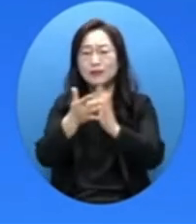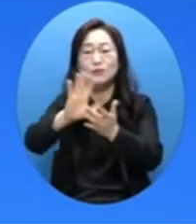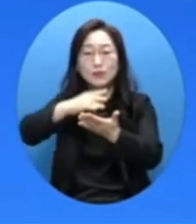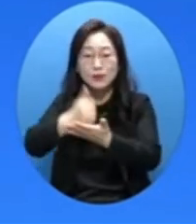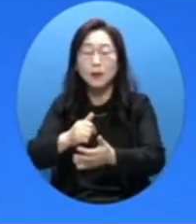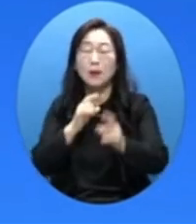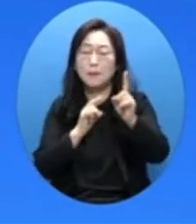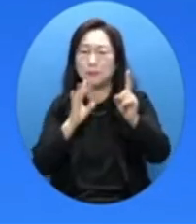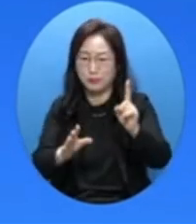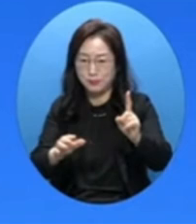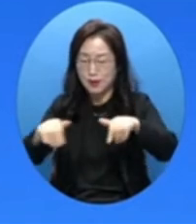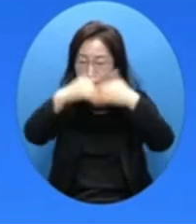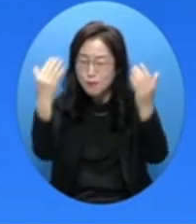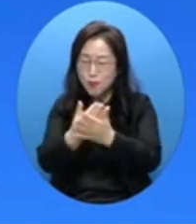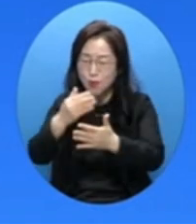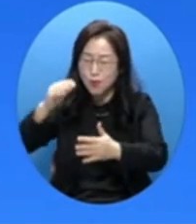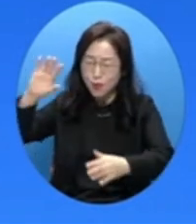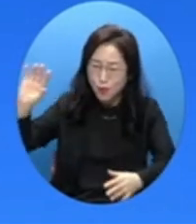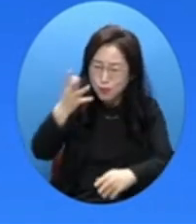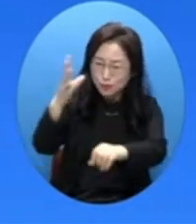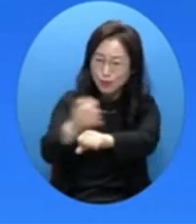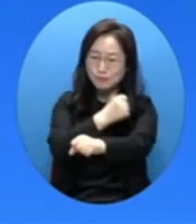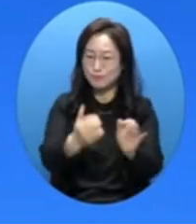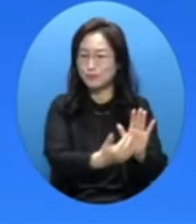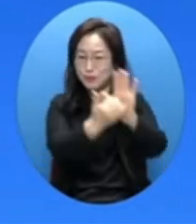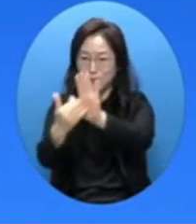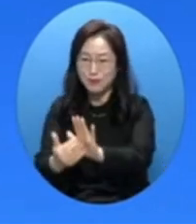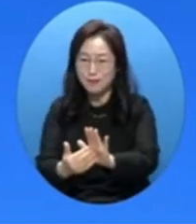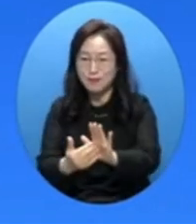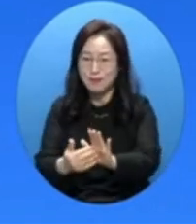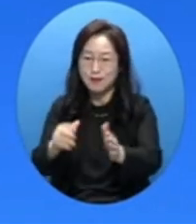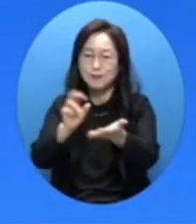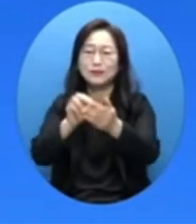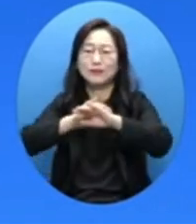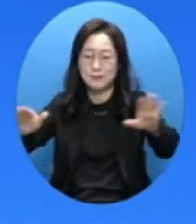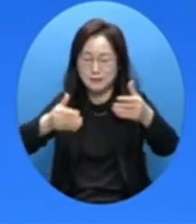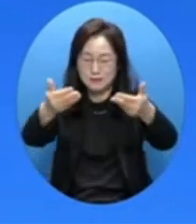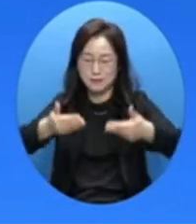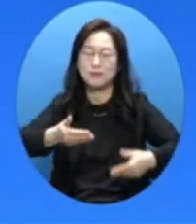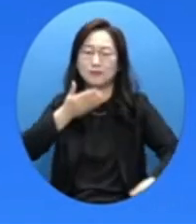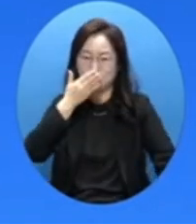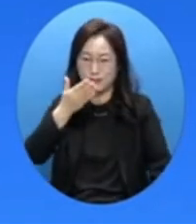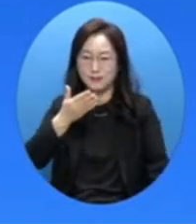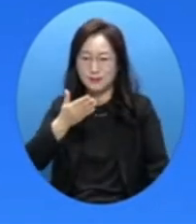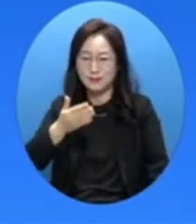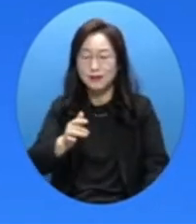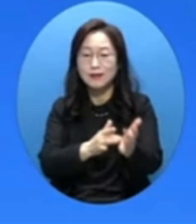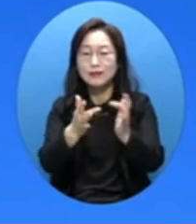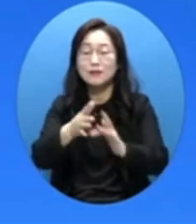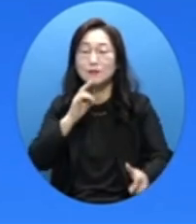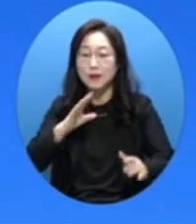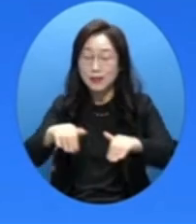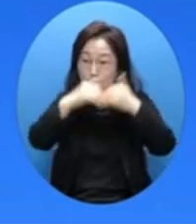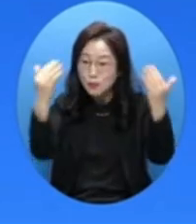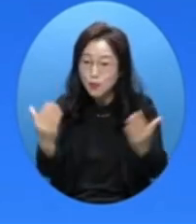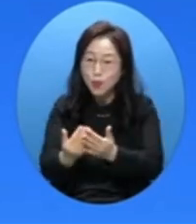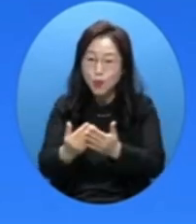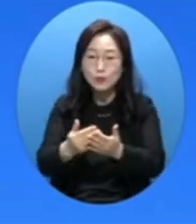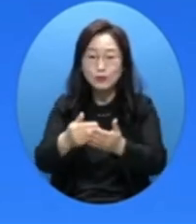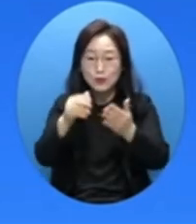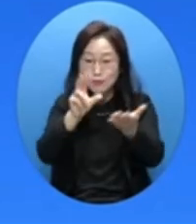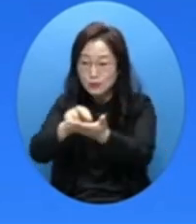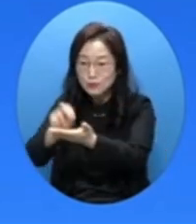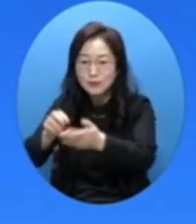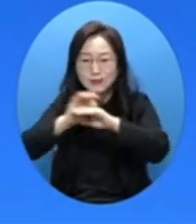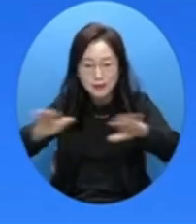우리를 모든 광풍에서 건져내 주시고 문제를 해결해 주시는 것입니다. 예수님만이 우리 삶의 모든 문제